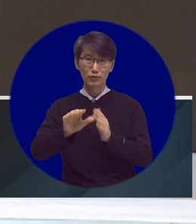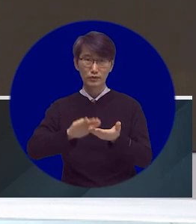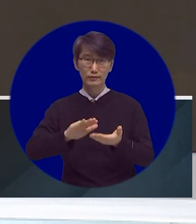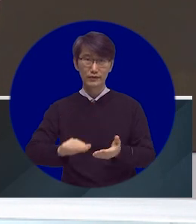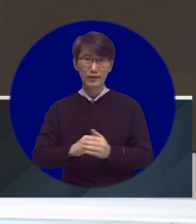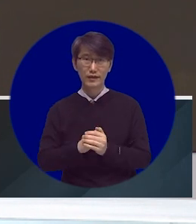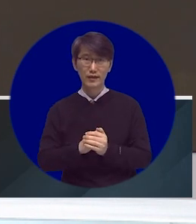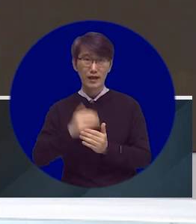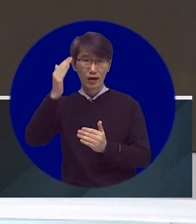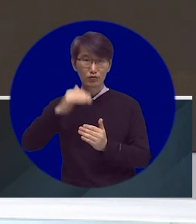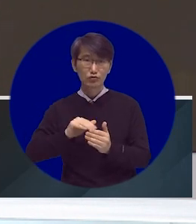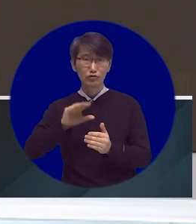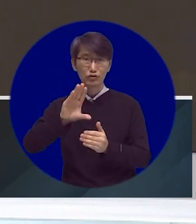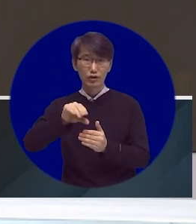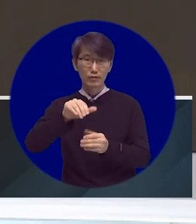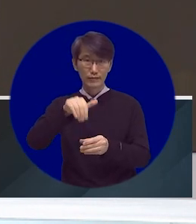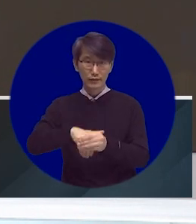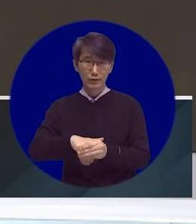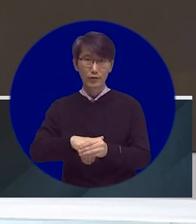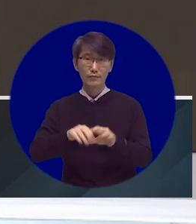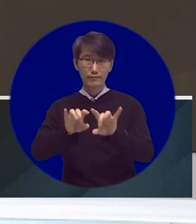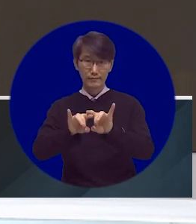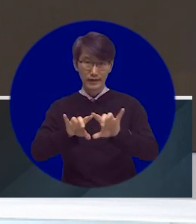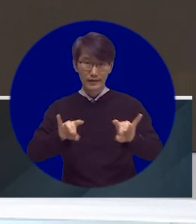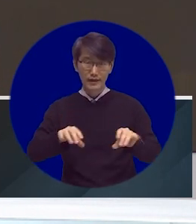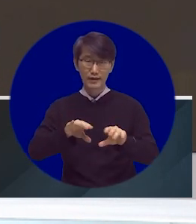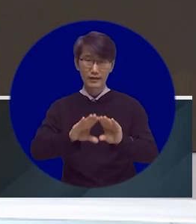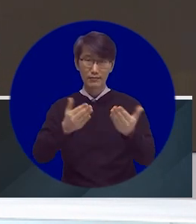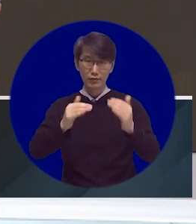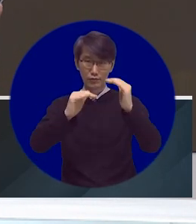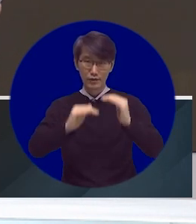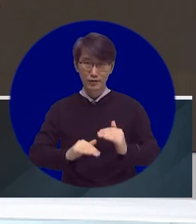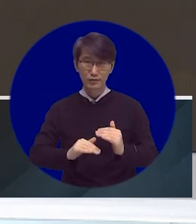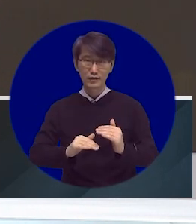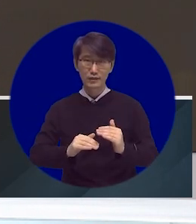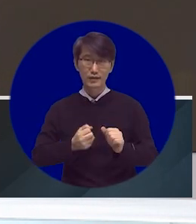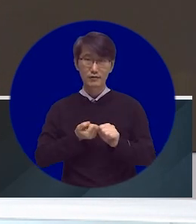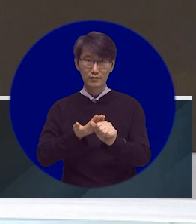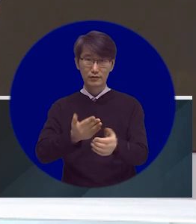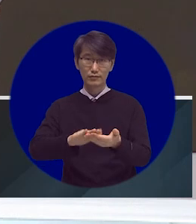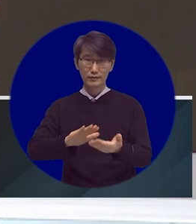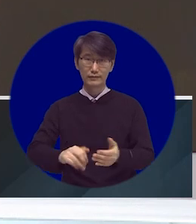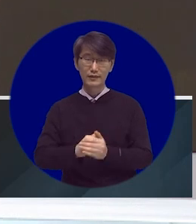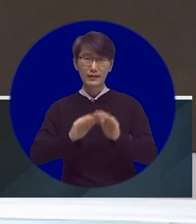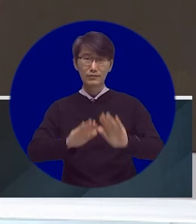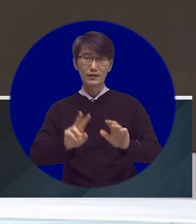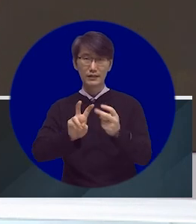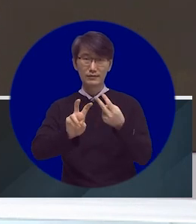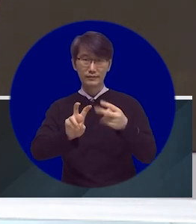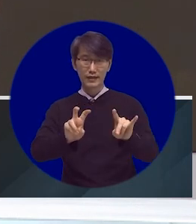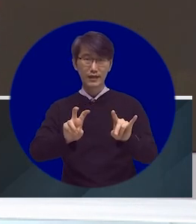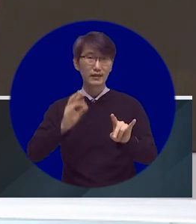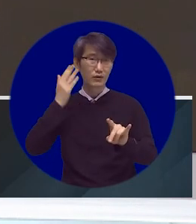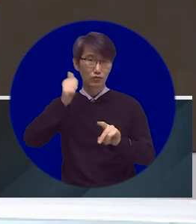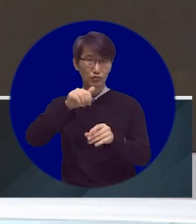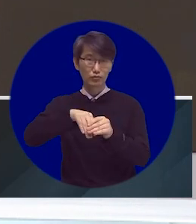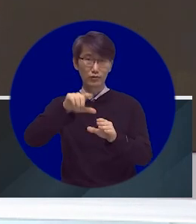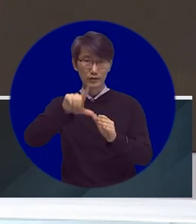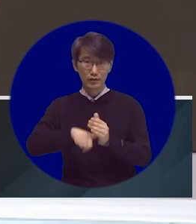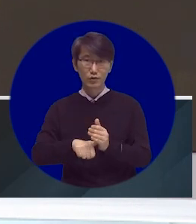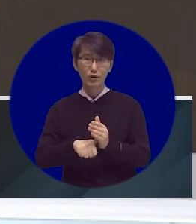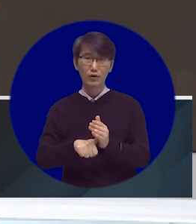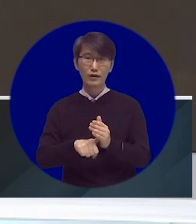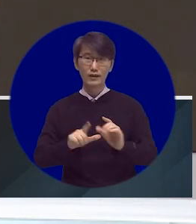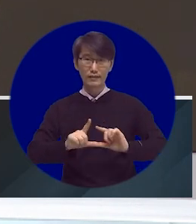채널입니다. 한국선거방송은 매 선거마다 투 개표 과정을 생중계해왔는데요. 이번 제20대 대통령 선거에서도